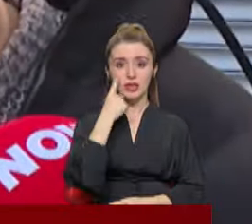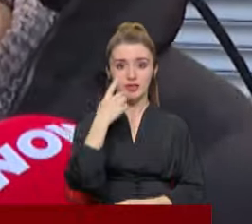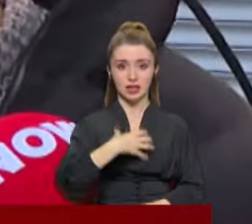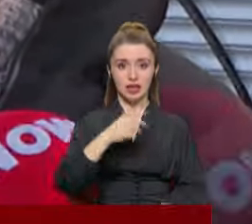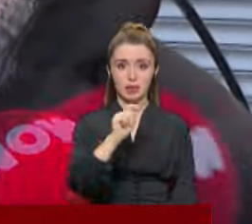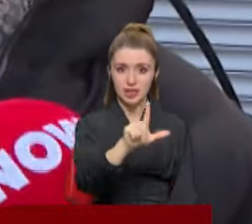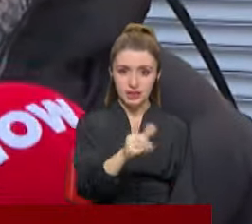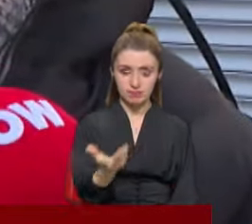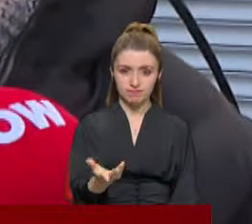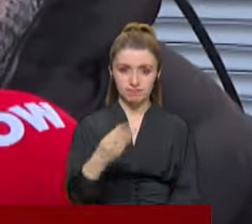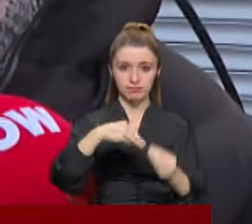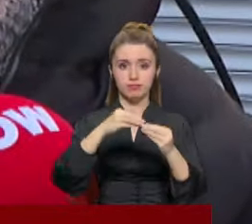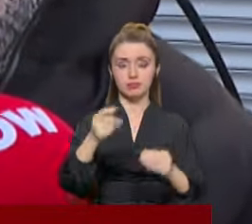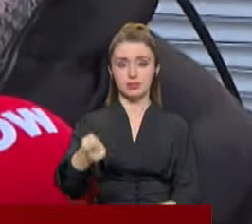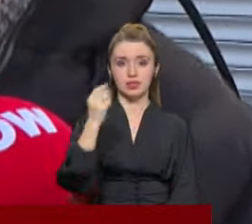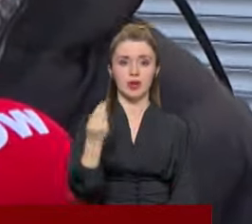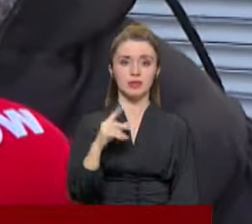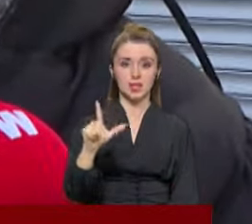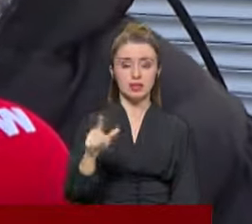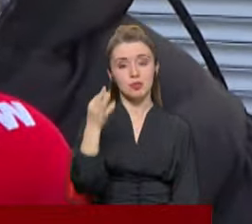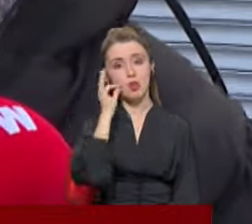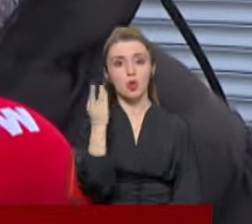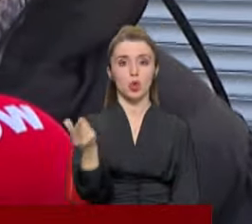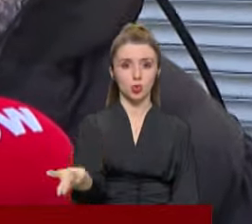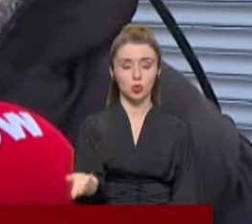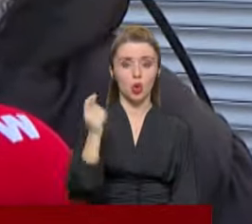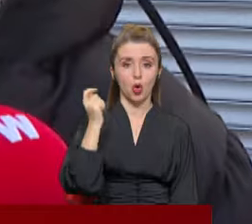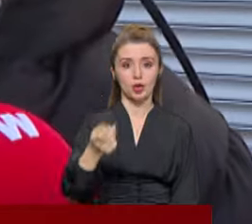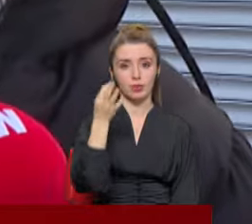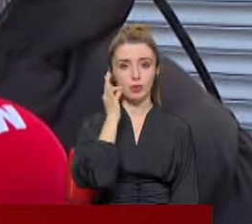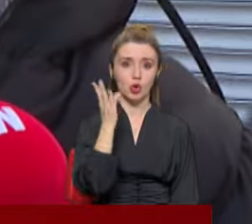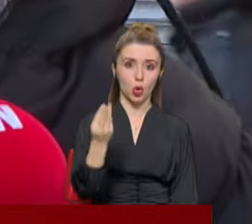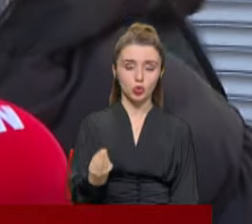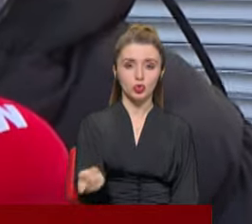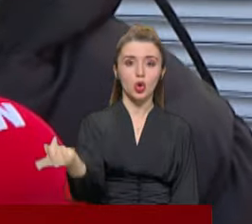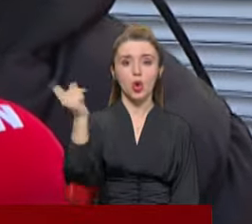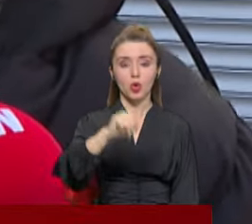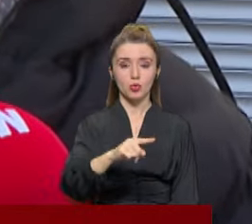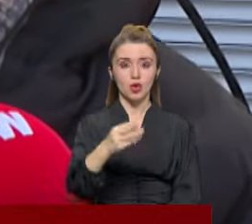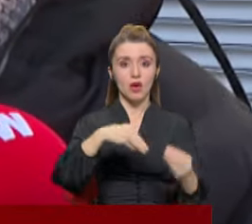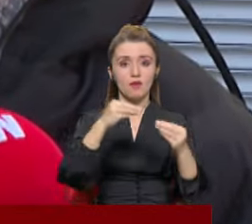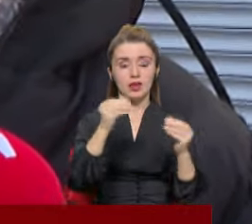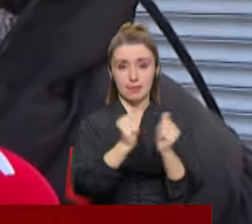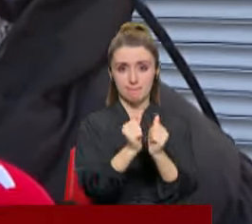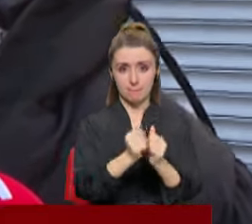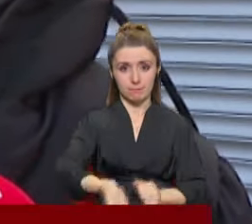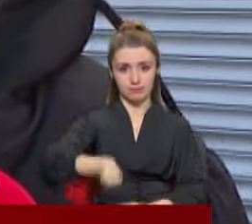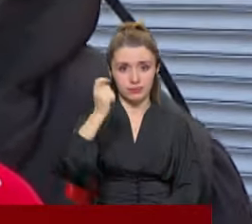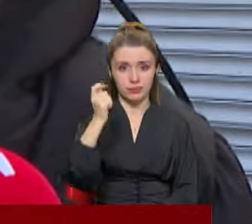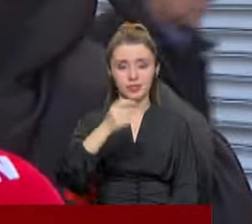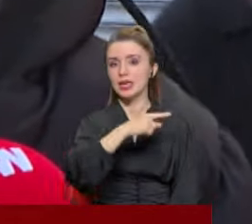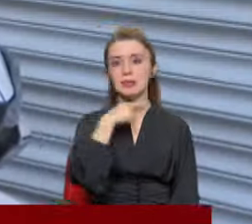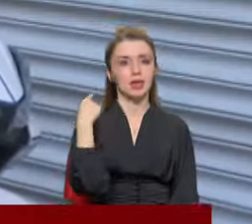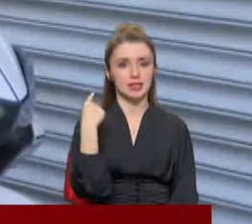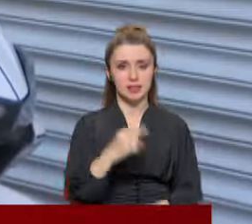kendi yapması lazım. Faizsiz kredi vermesi lazım. Ancak o şekilde yani ödeme yapılır. Öbür türlü yani faizle beraber kredi imkanı yok,